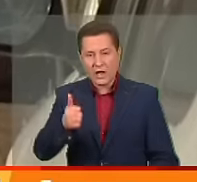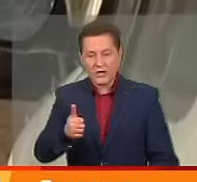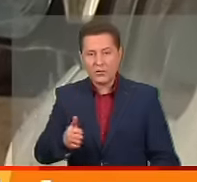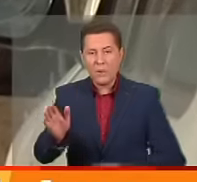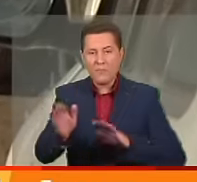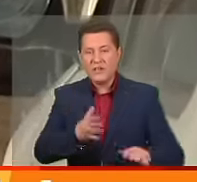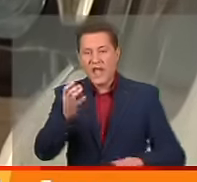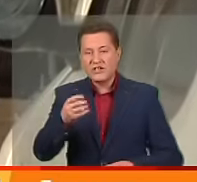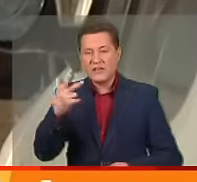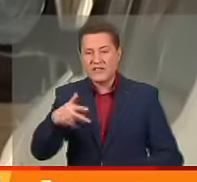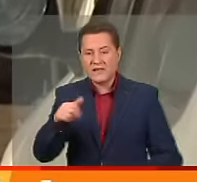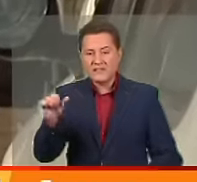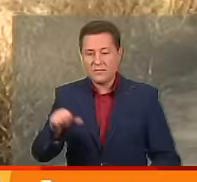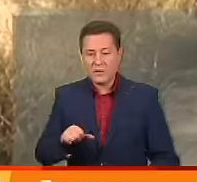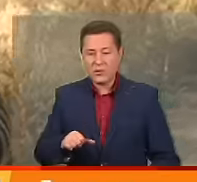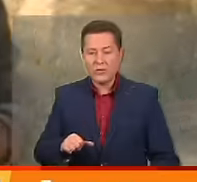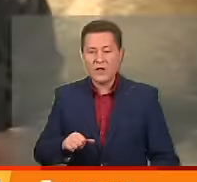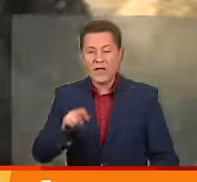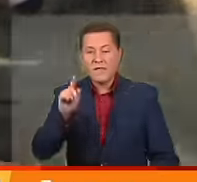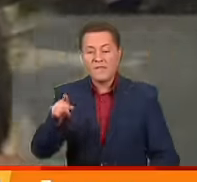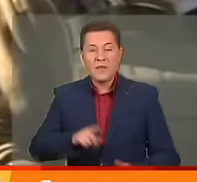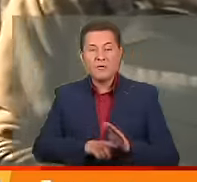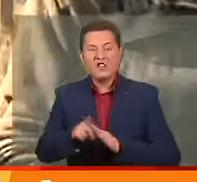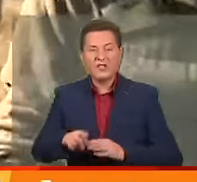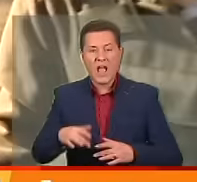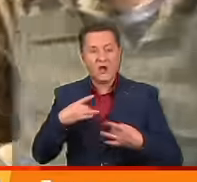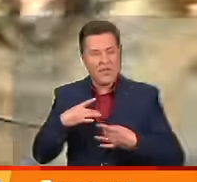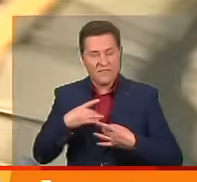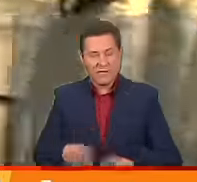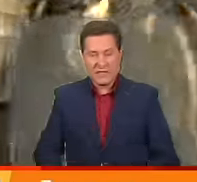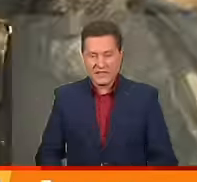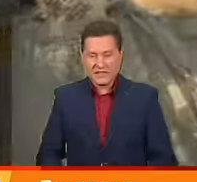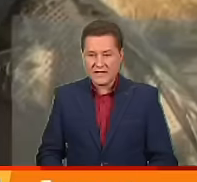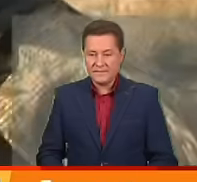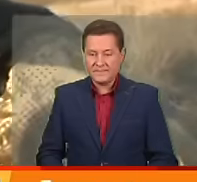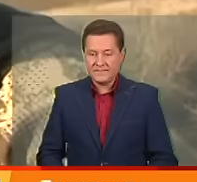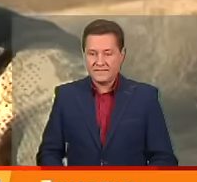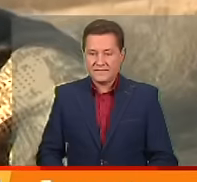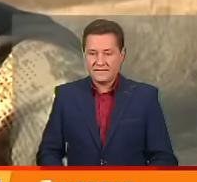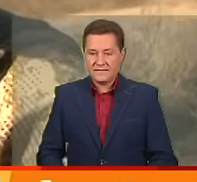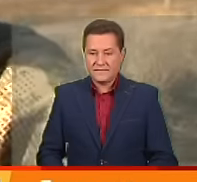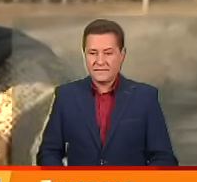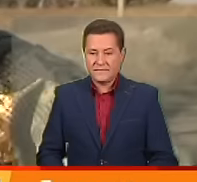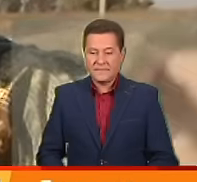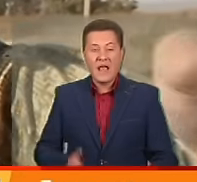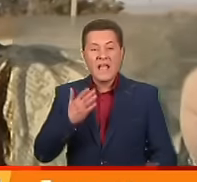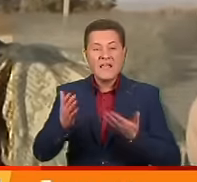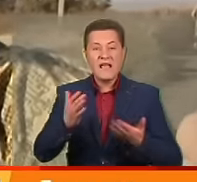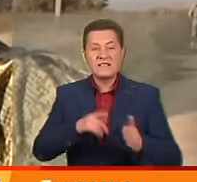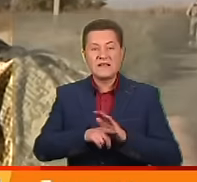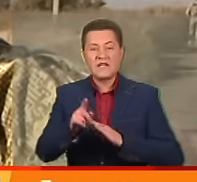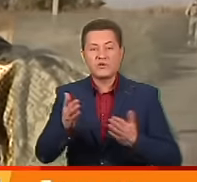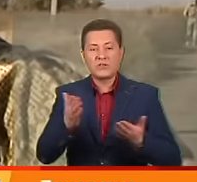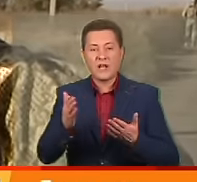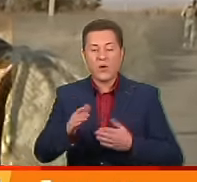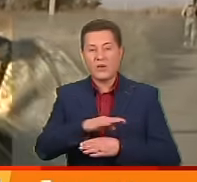ставили на вдале розведення, починають нервуватися. Ребята, смотрите, если начнется какой-то обстрел, вот в машине